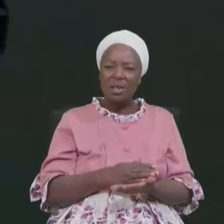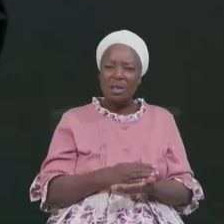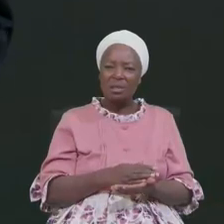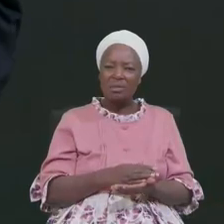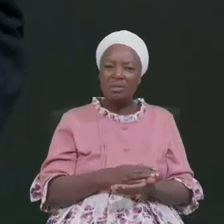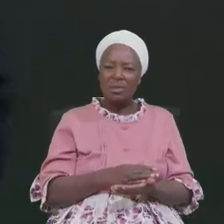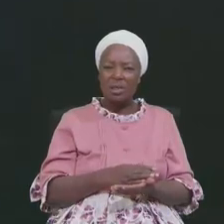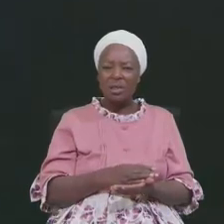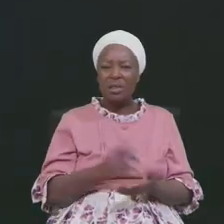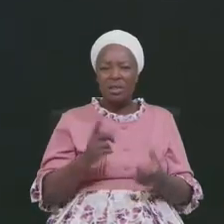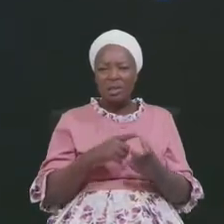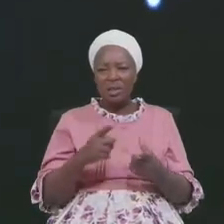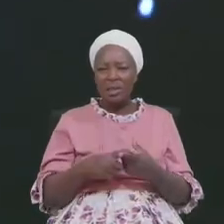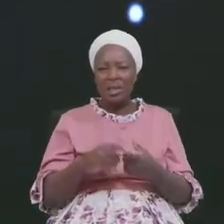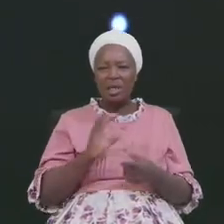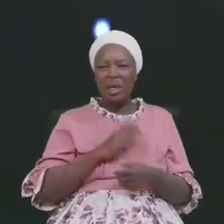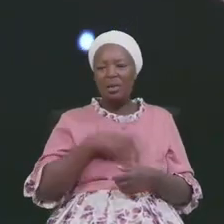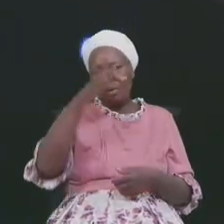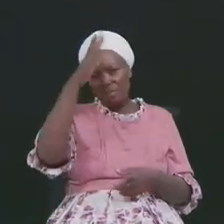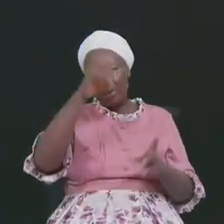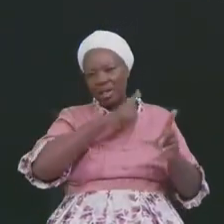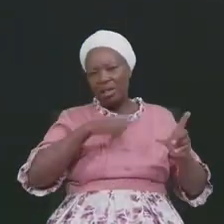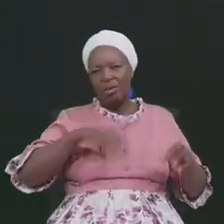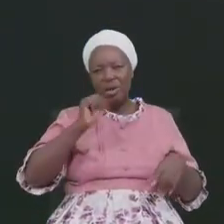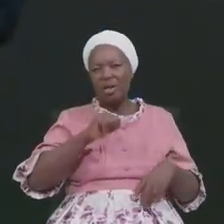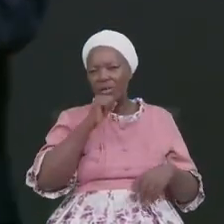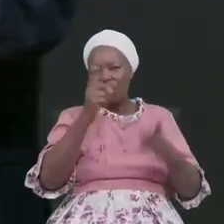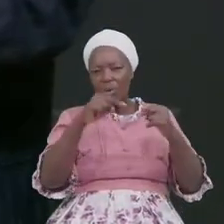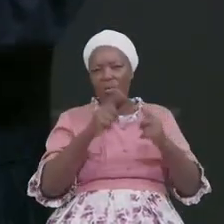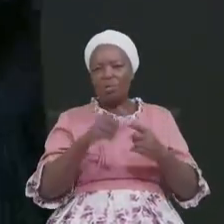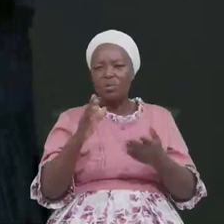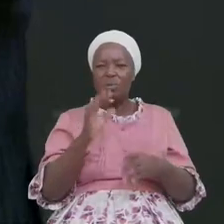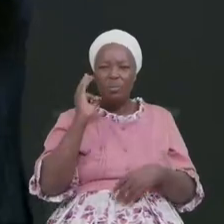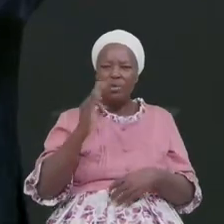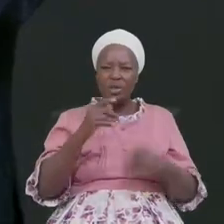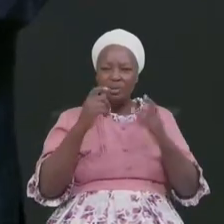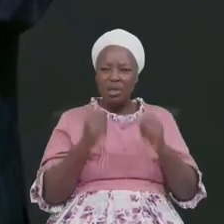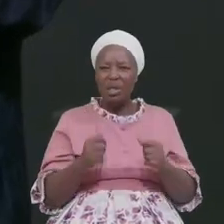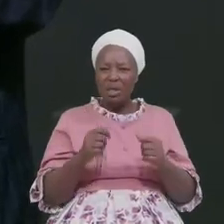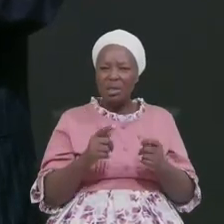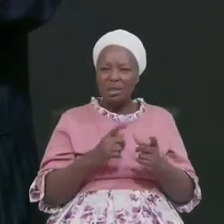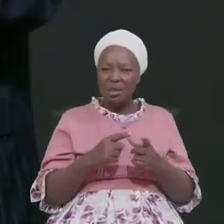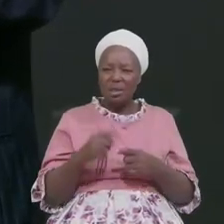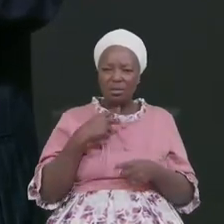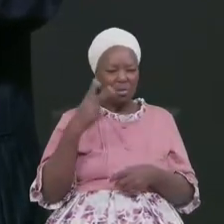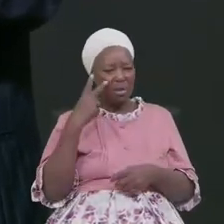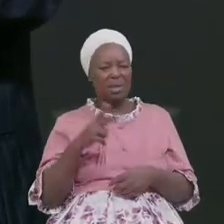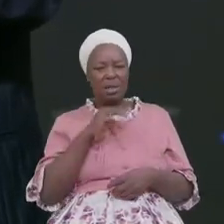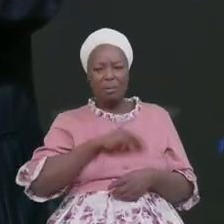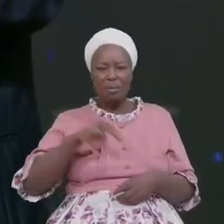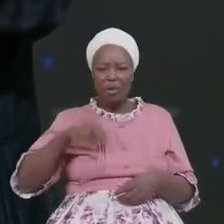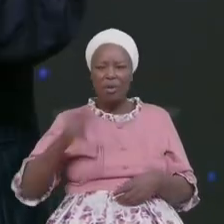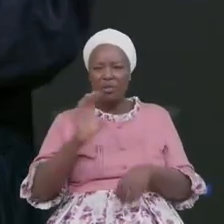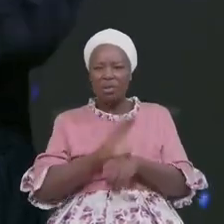je n'ai pas pu prêcher immédiatement les membres de l'église. Je les revois encore dans mon